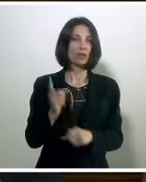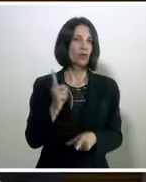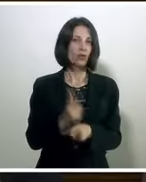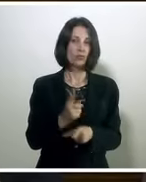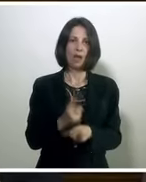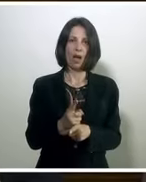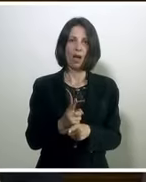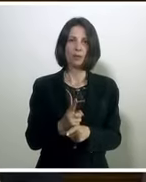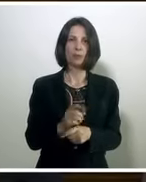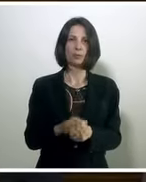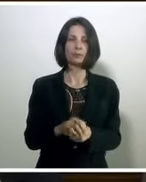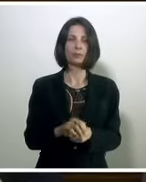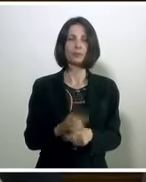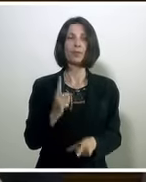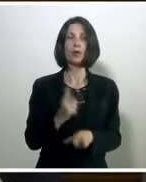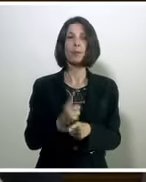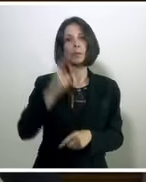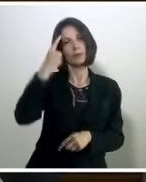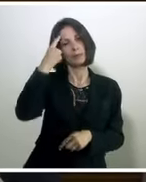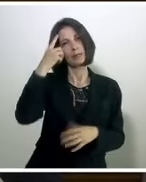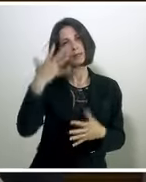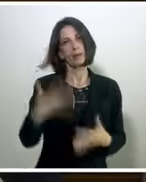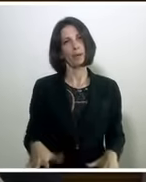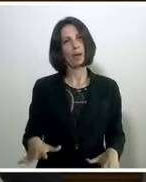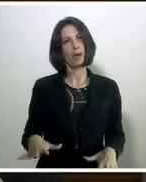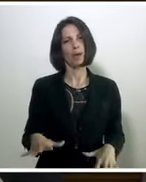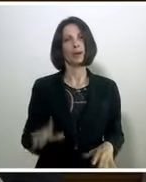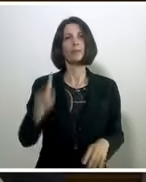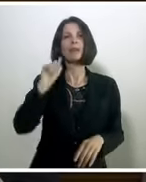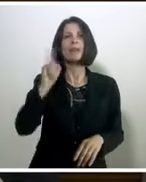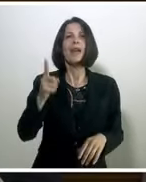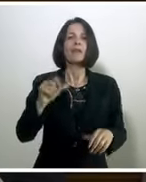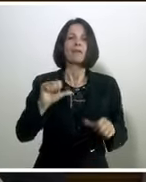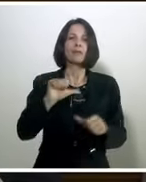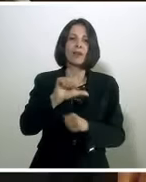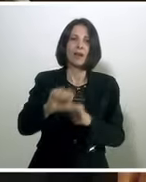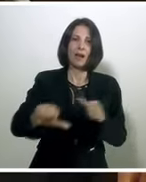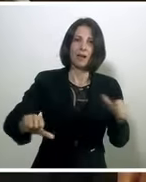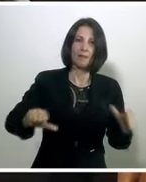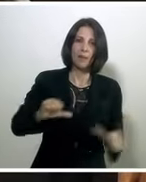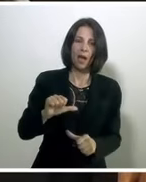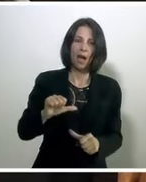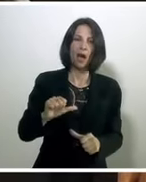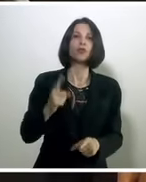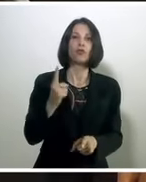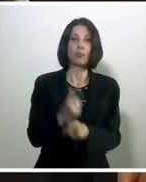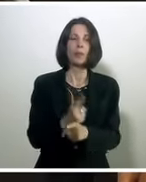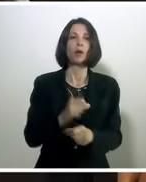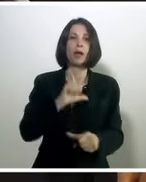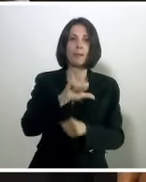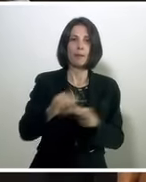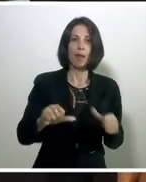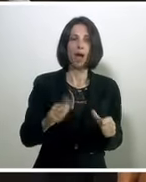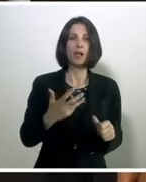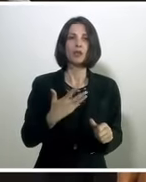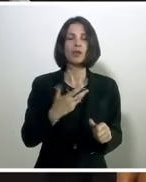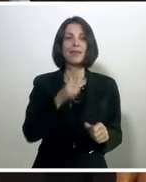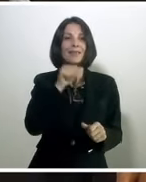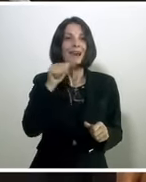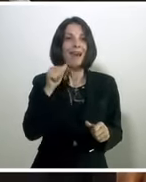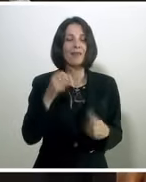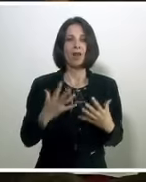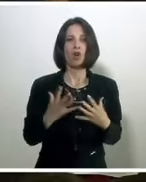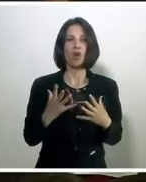essere consapevoli che per cambiare è un cambiamento ci vuole ci vuole coraggio ma che in in alcune